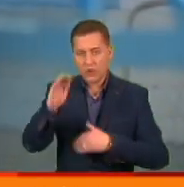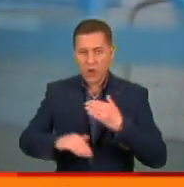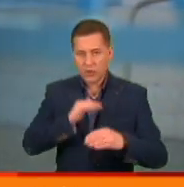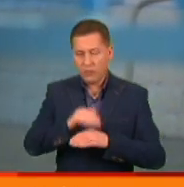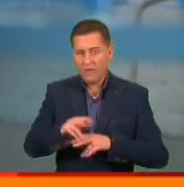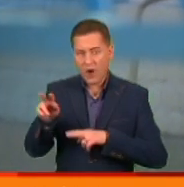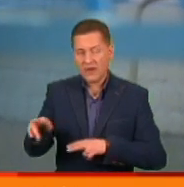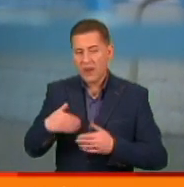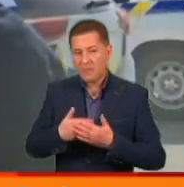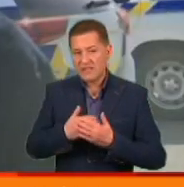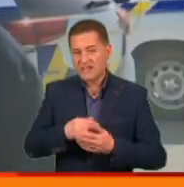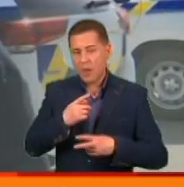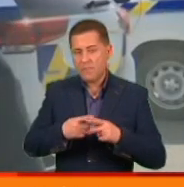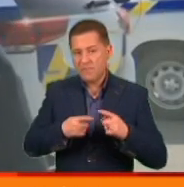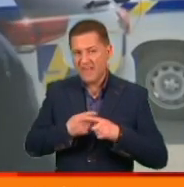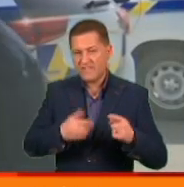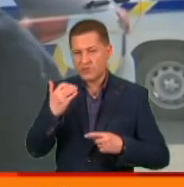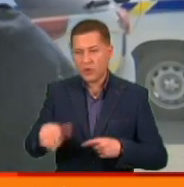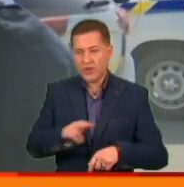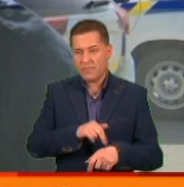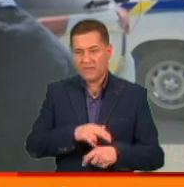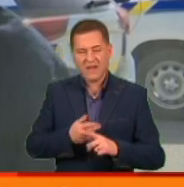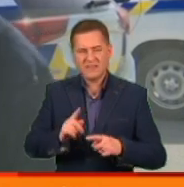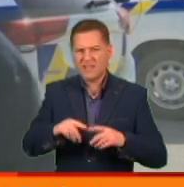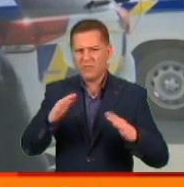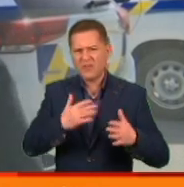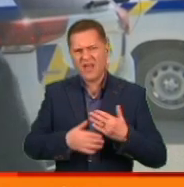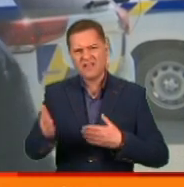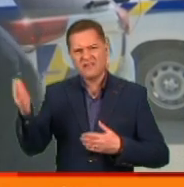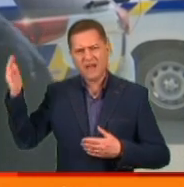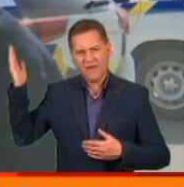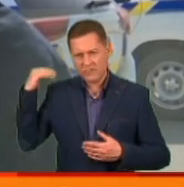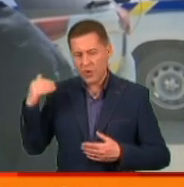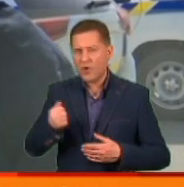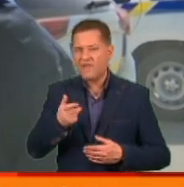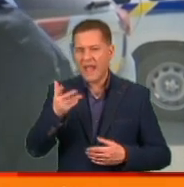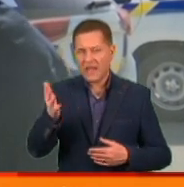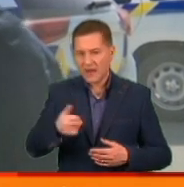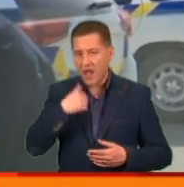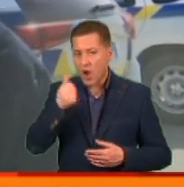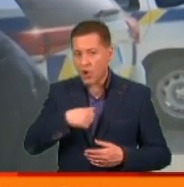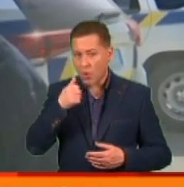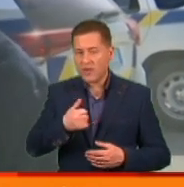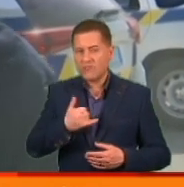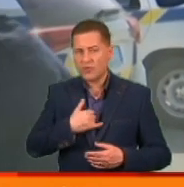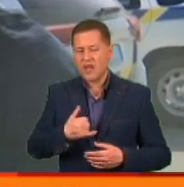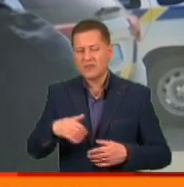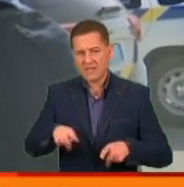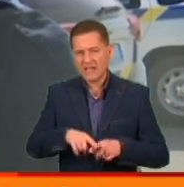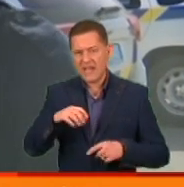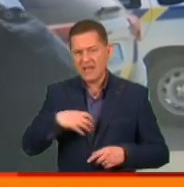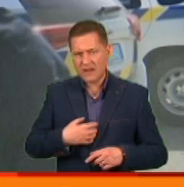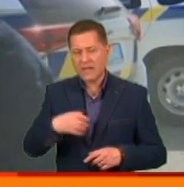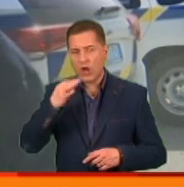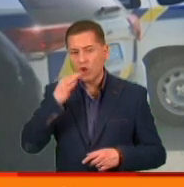близько півсотні поліціянтів. Це вже подія не дводенної давності, вона вже триває декілька років. Тому у нас є такий гіркий досвід,